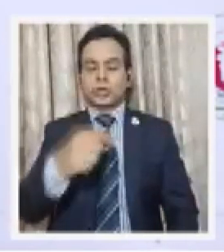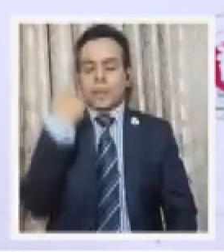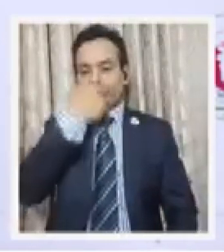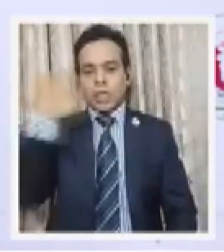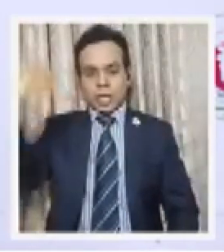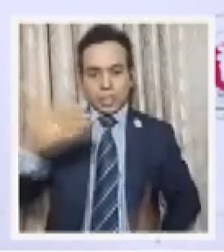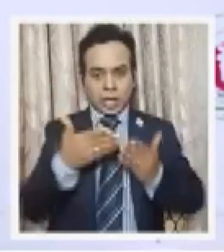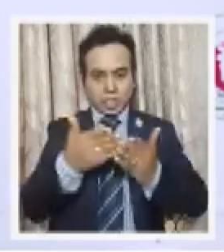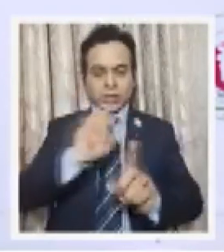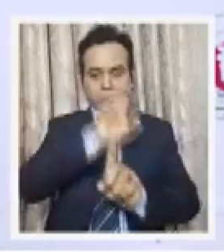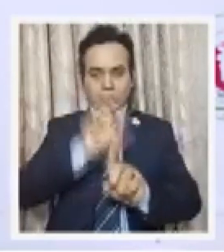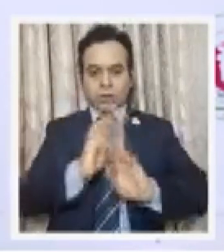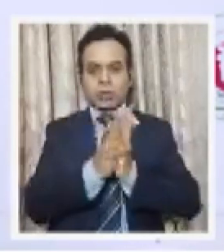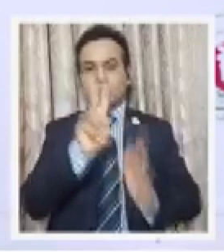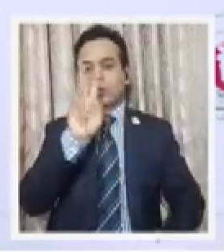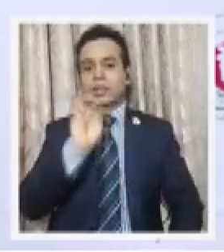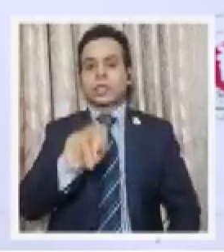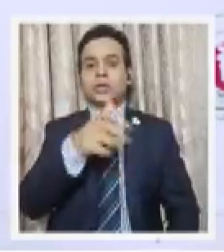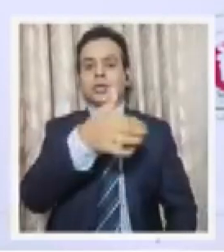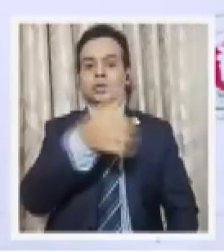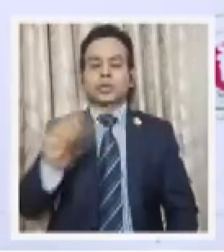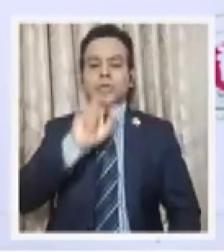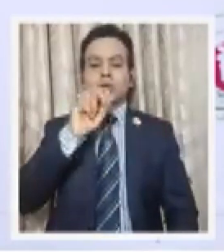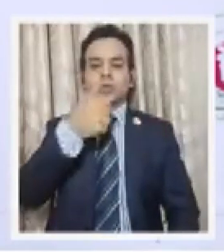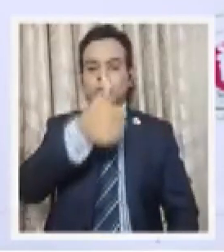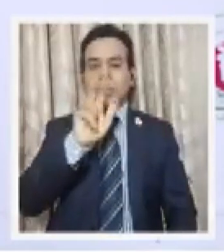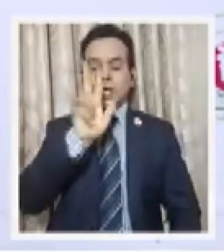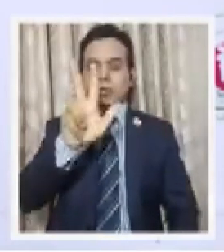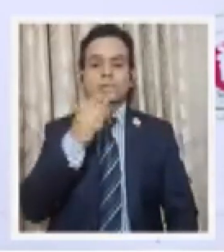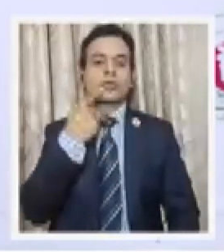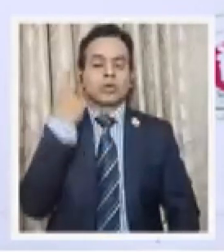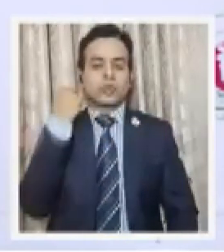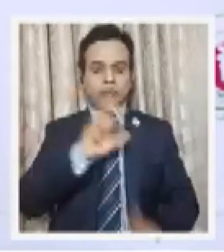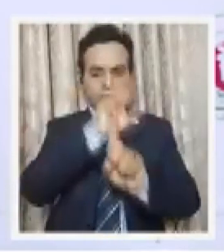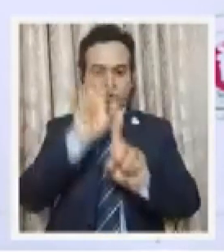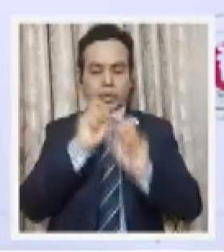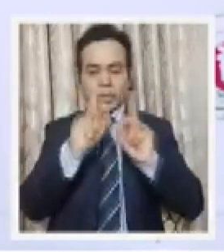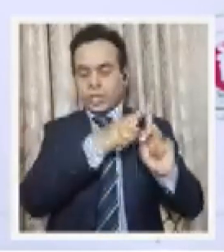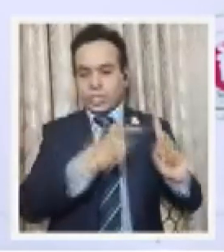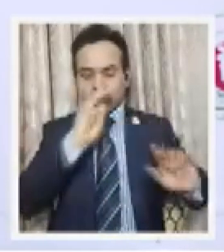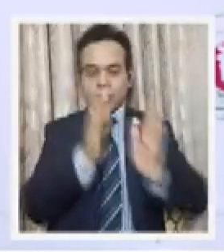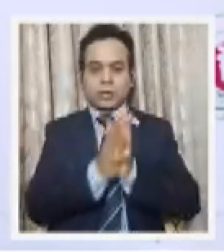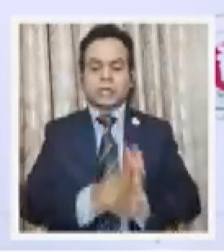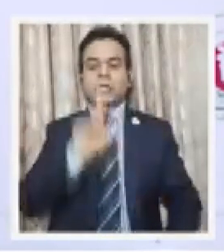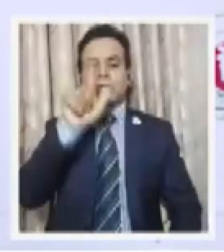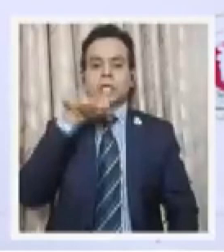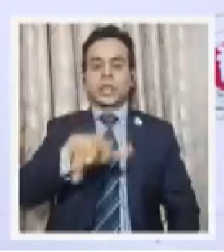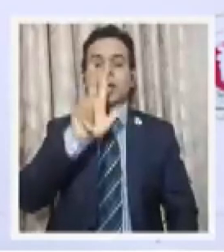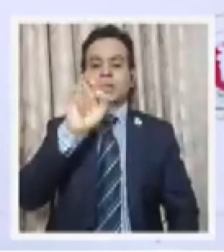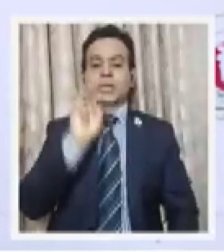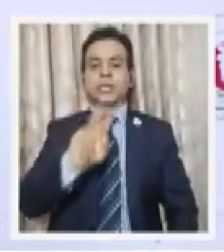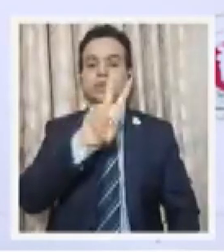দক্ষিণ পূর্ব এশিয়া 24 ঘন্টায় শনাক্ত হয়েছে 53,430 জন। এ পর্যন্ত দক্ষিণ পূর্ব এশিয়া শনাক্ত হয়েছেন